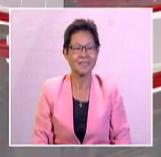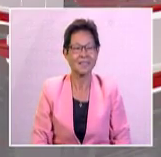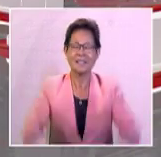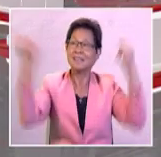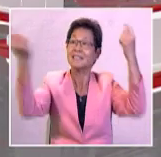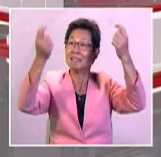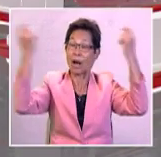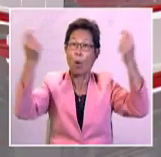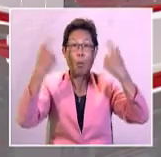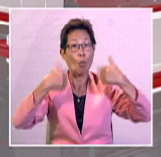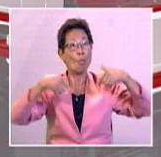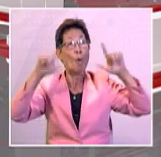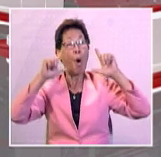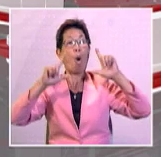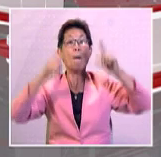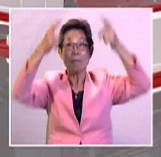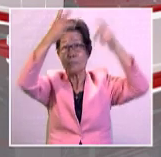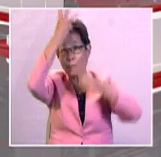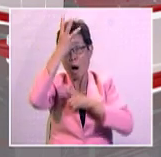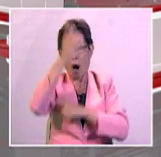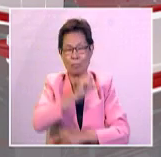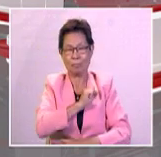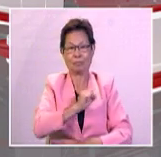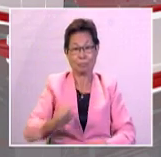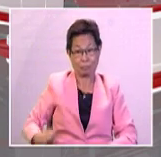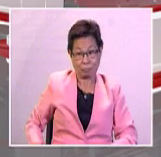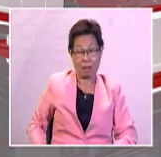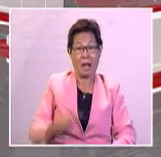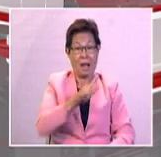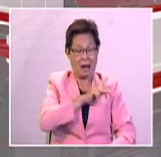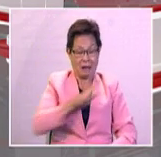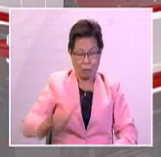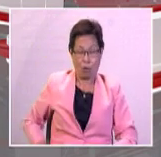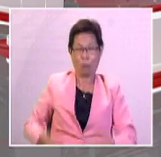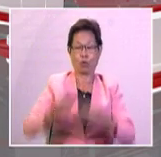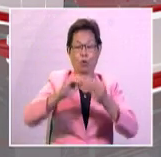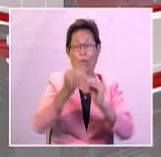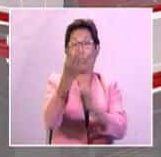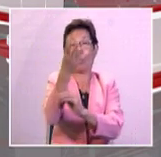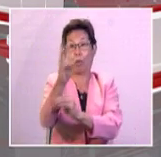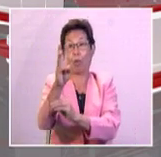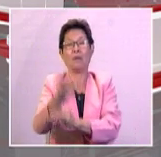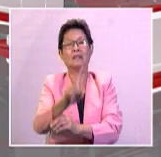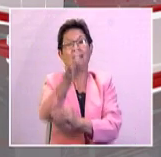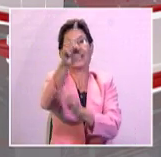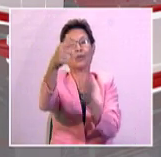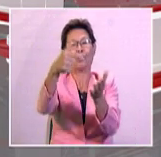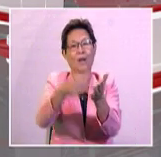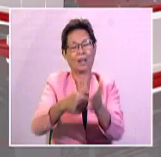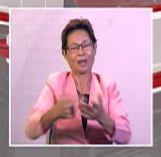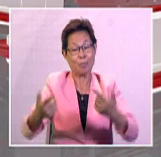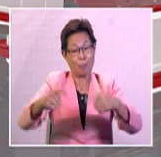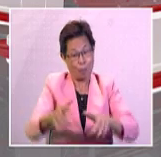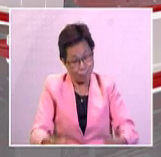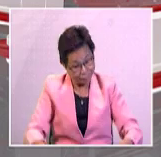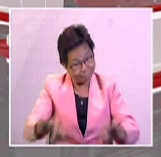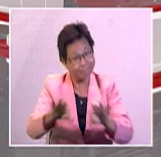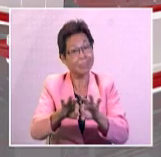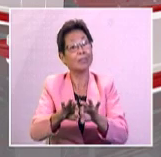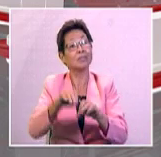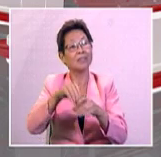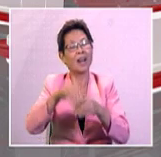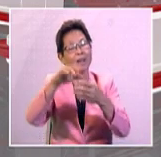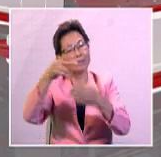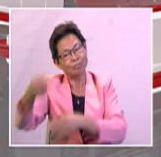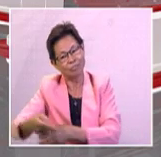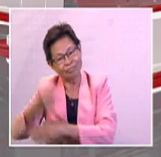Istiadat gilang gemilang pertabalan Seri Paduka Baginda yang di-Pertuan Agong ke-16, satu lagi peristiwa penting dalam